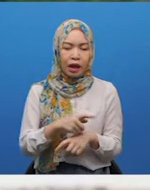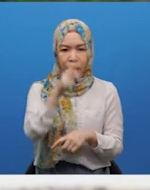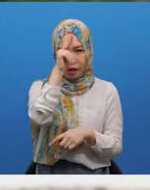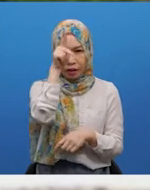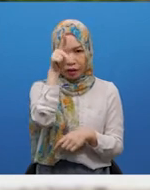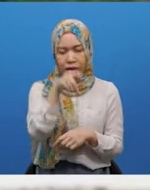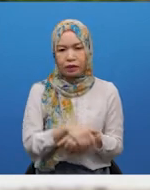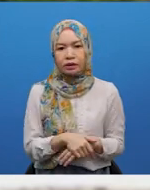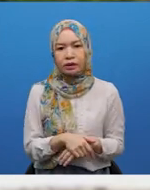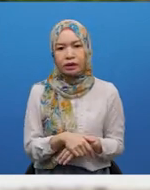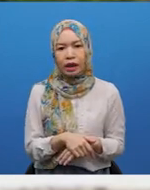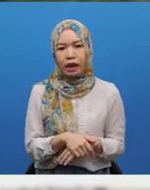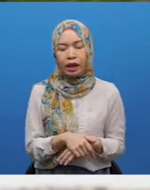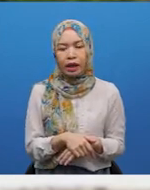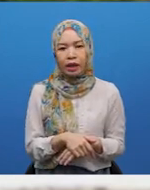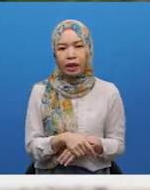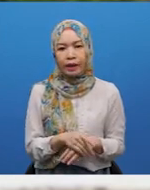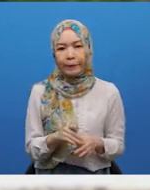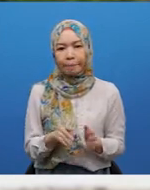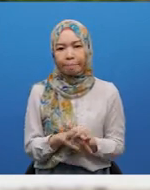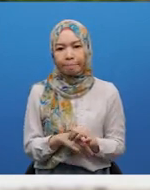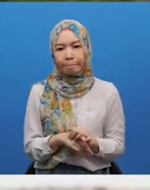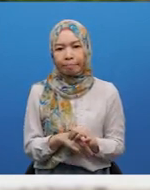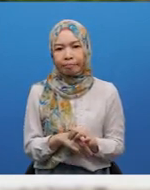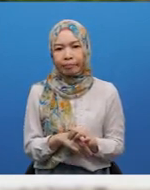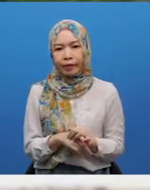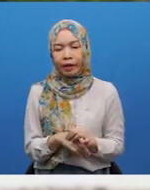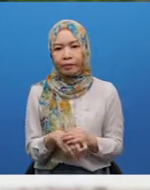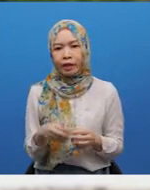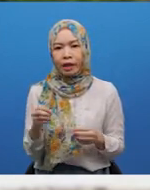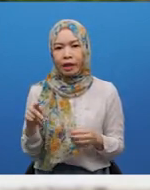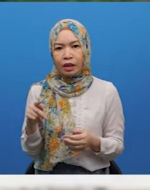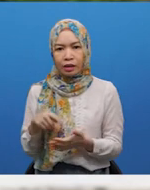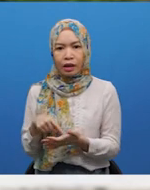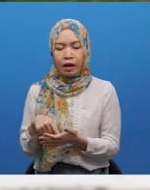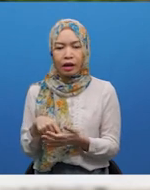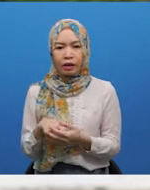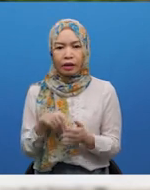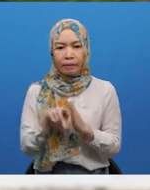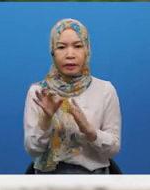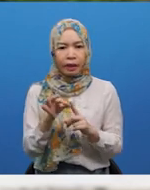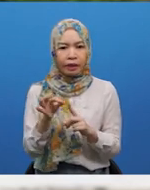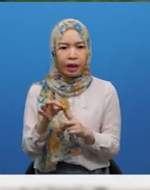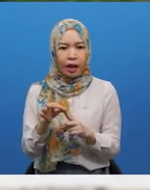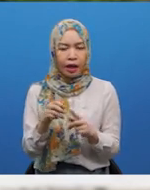kerajaan. Bilangan perkataan bagi setiap baris adalah antara